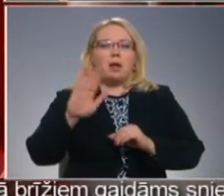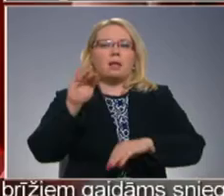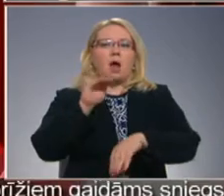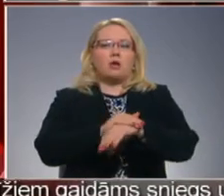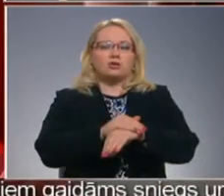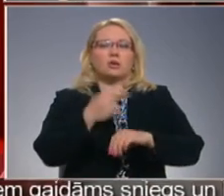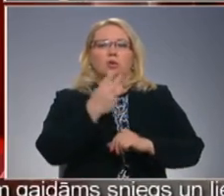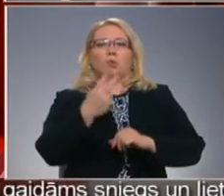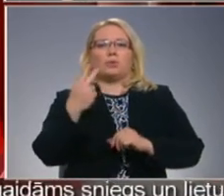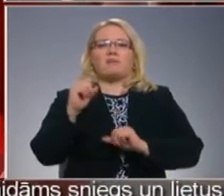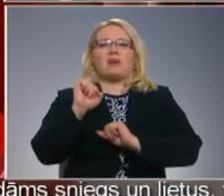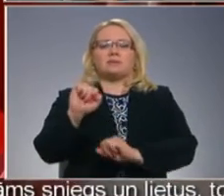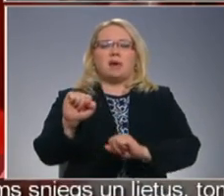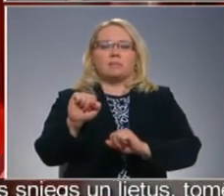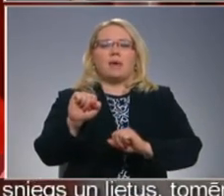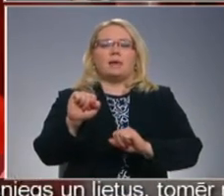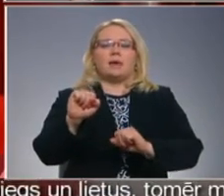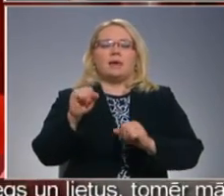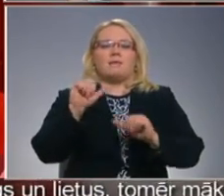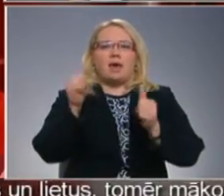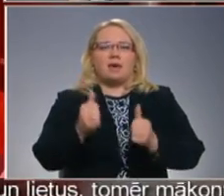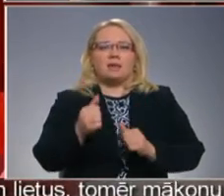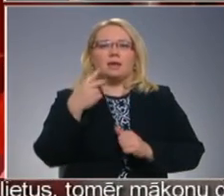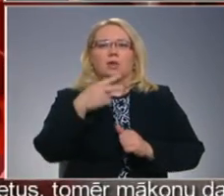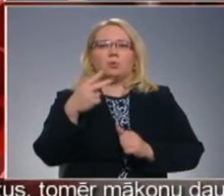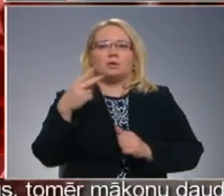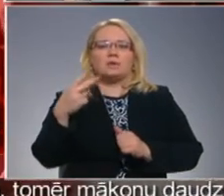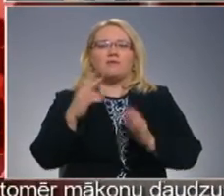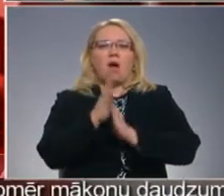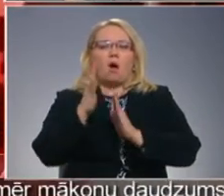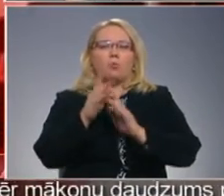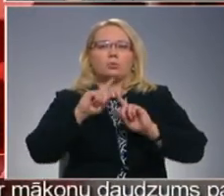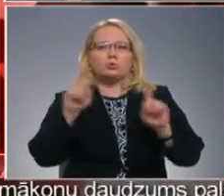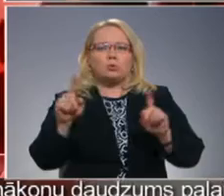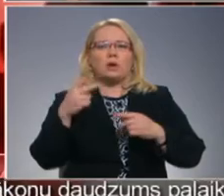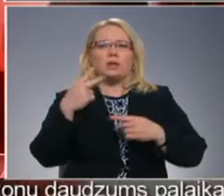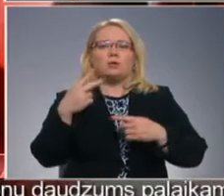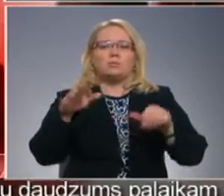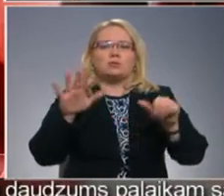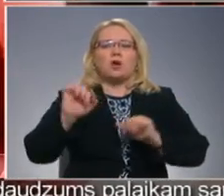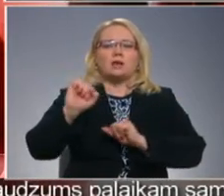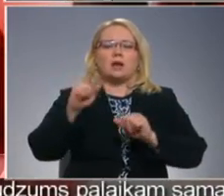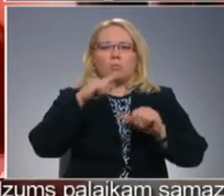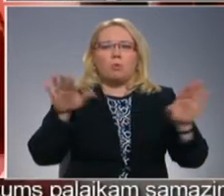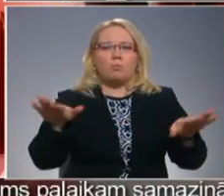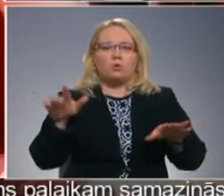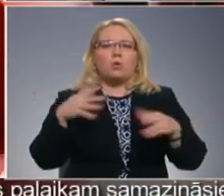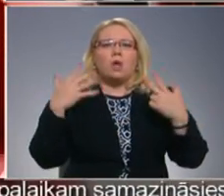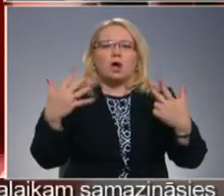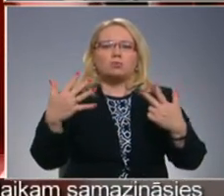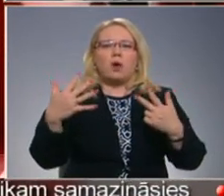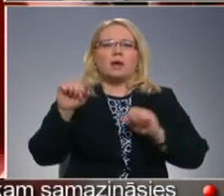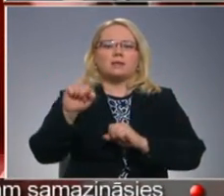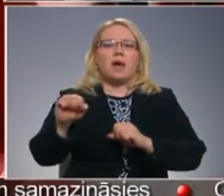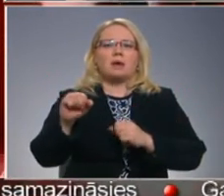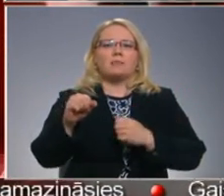konstatēti 22 aizsargājumi biotopu veidi, 20 augu sugas, 26 aizsargājumi putnu un 8 aizsargājumus